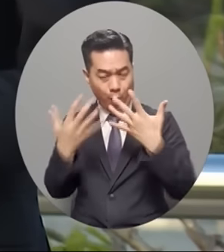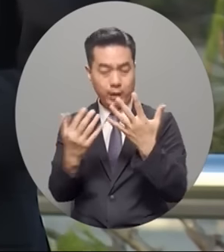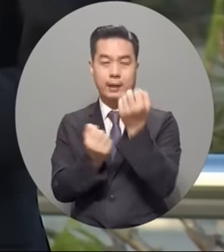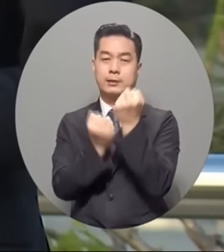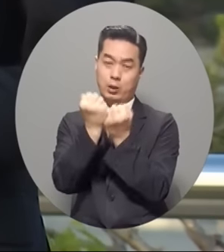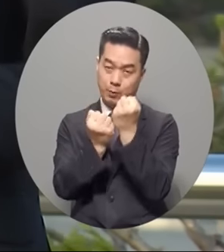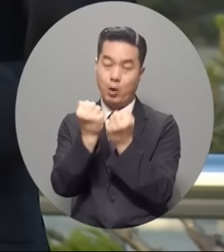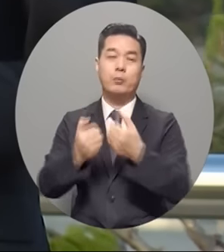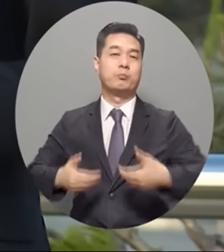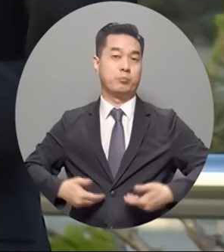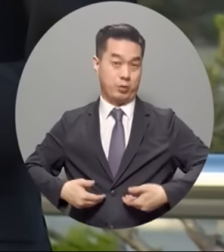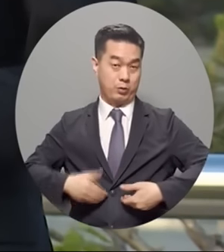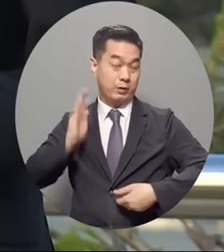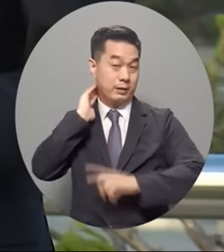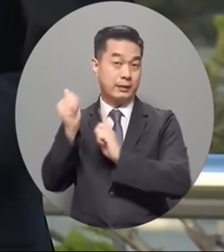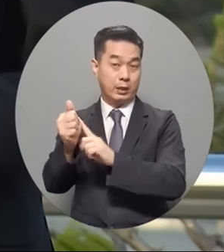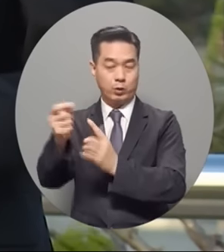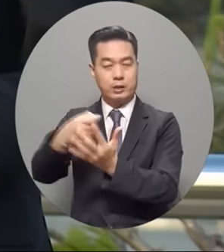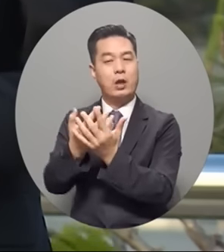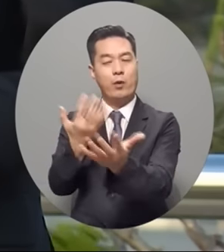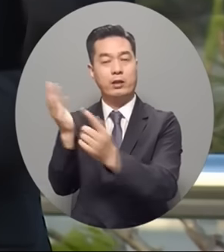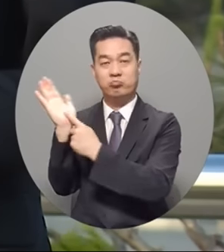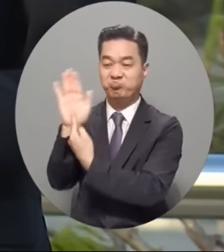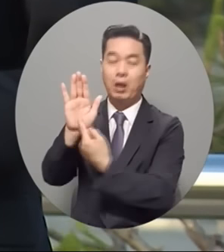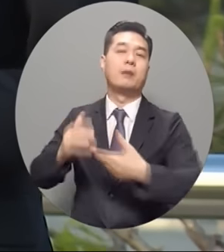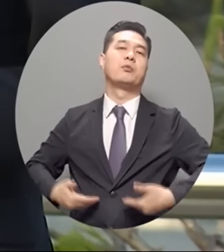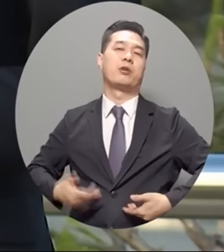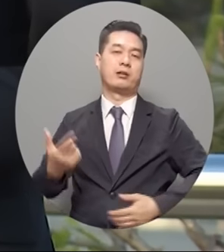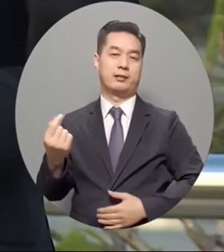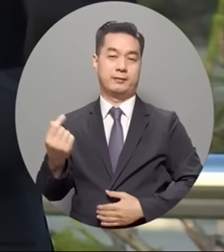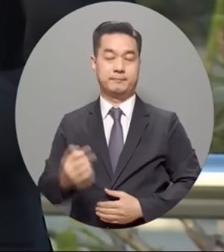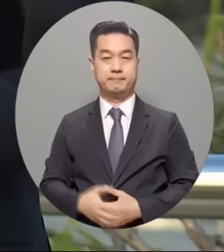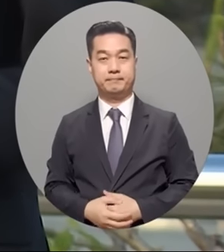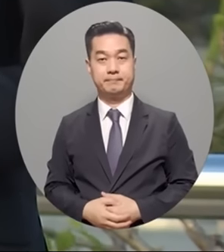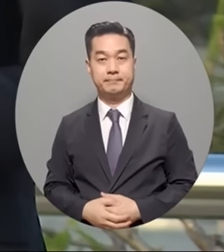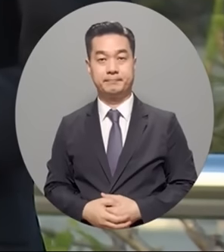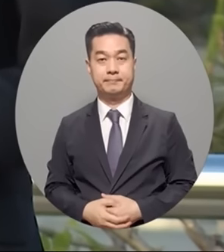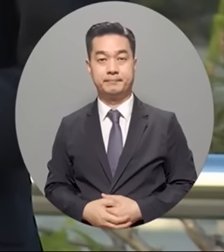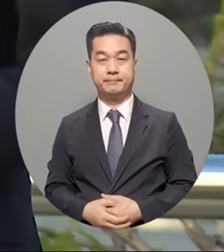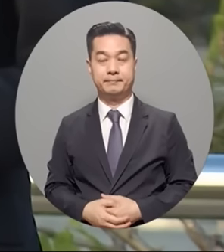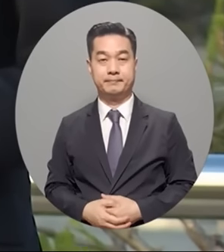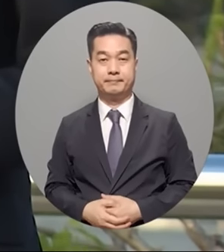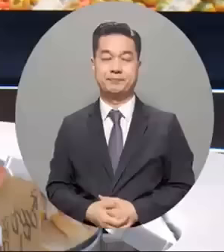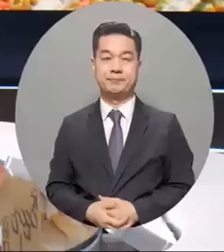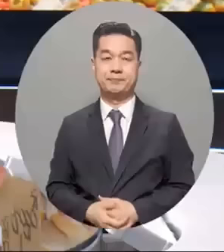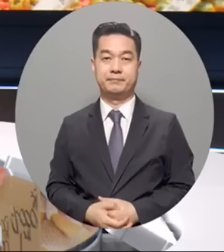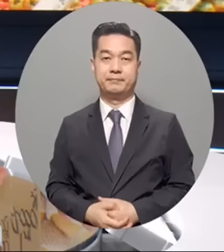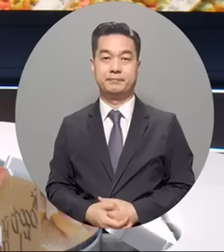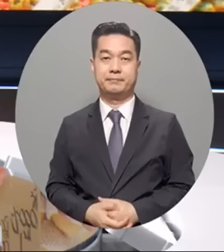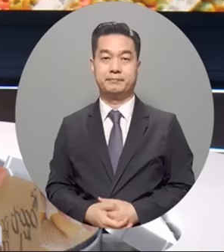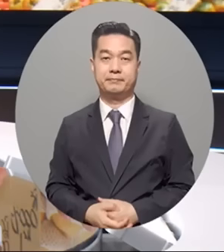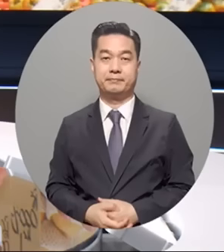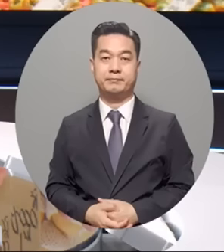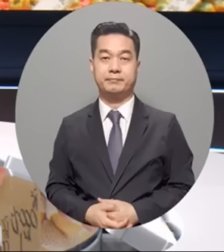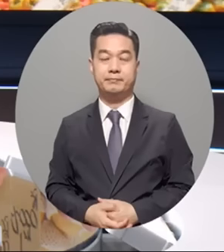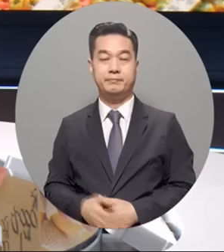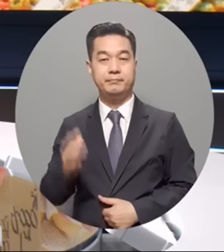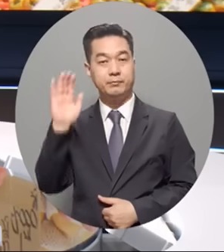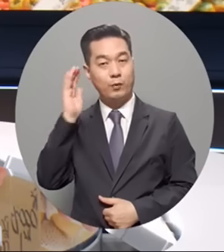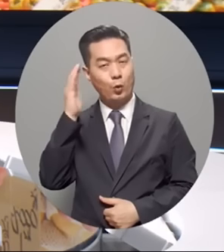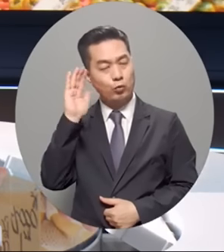것도 대통령이 기자회견에서 해야 할 일입니다. MBC 뉴스 김민찬입니다. 요즘